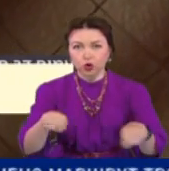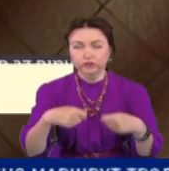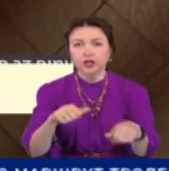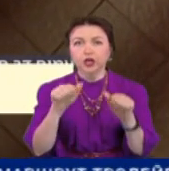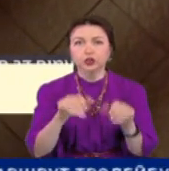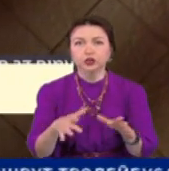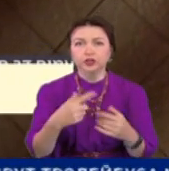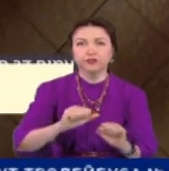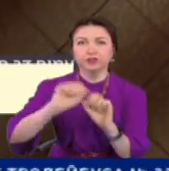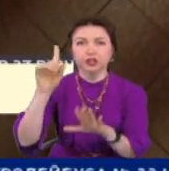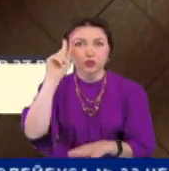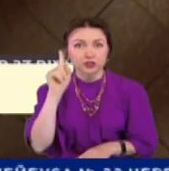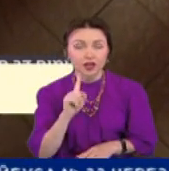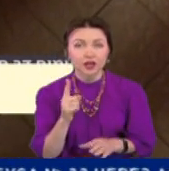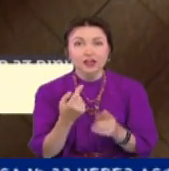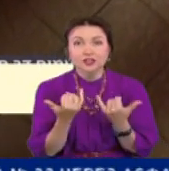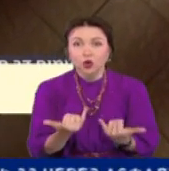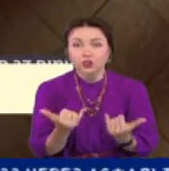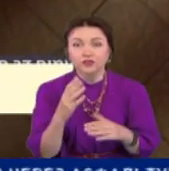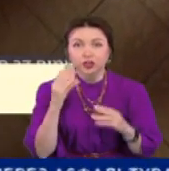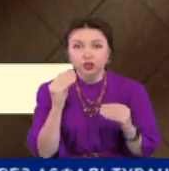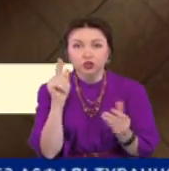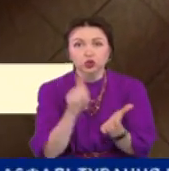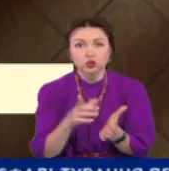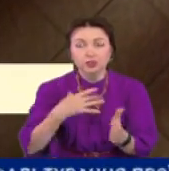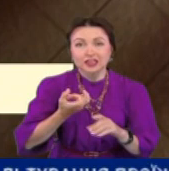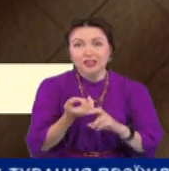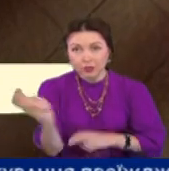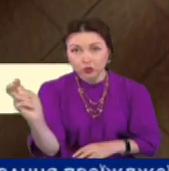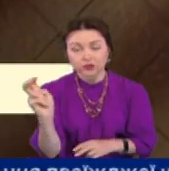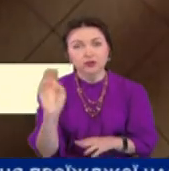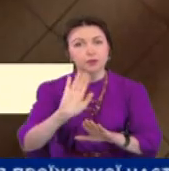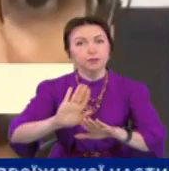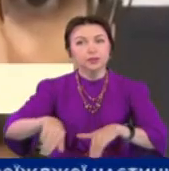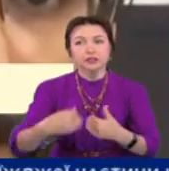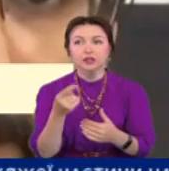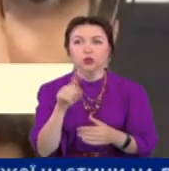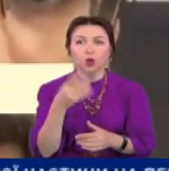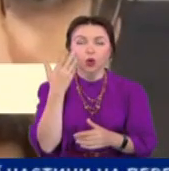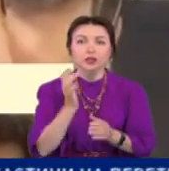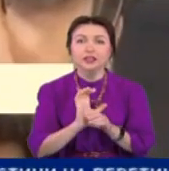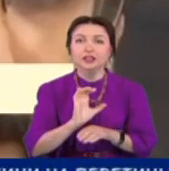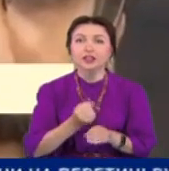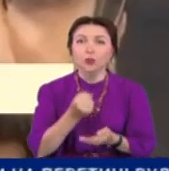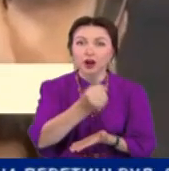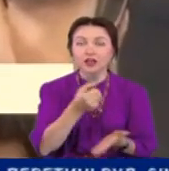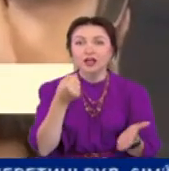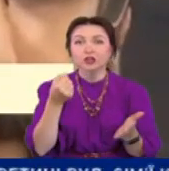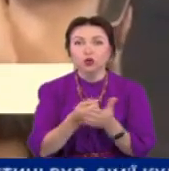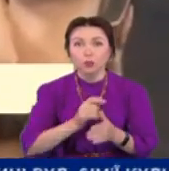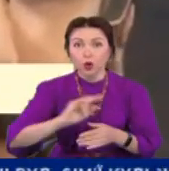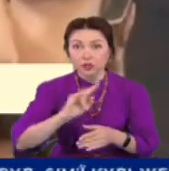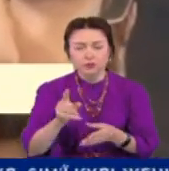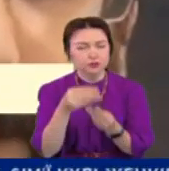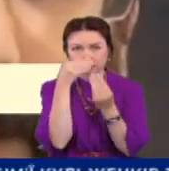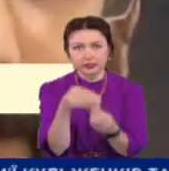його Ізраїлю. Цього ж вечора Сільвера мали депортувати, але після того, як його доправили до аеропорту Бориспіль, він